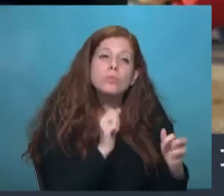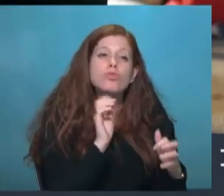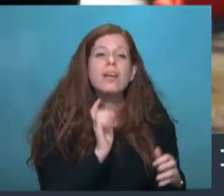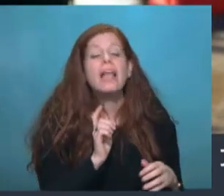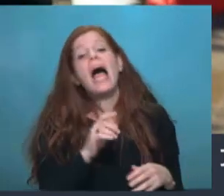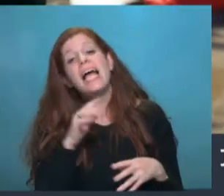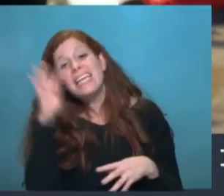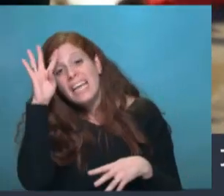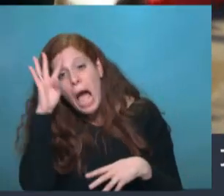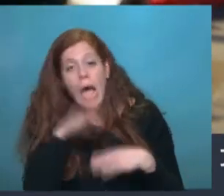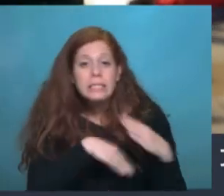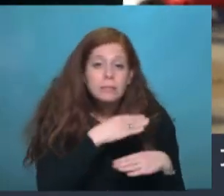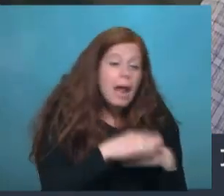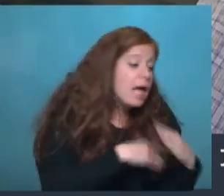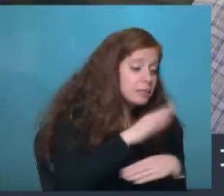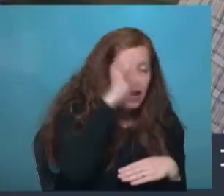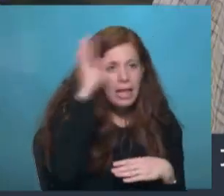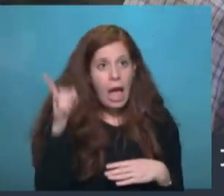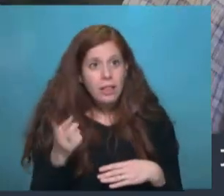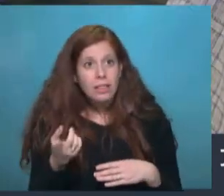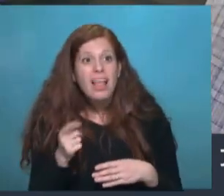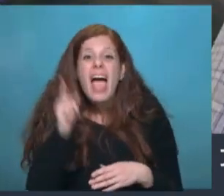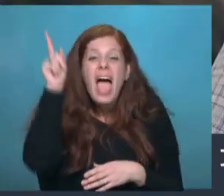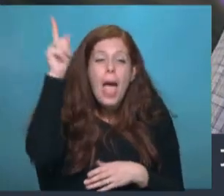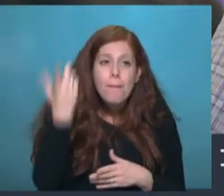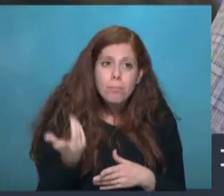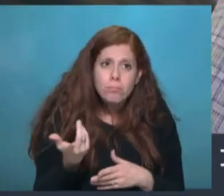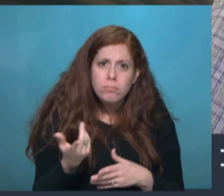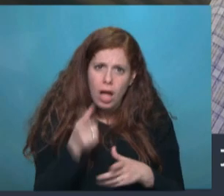איראן. אתה אומר הם מכר להם, למי? הם, הכנופיות שבשלטון.